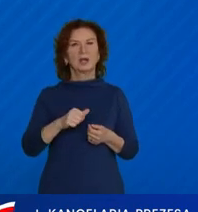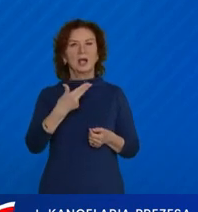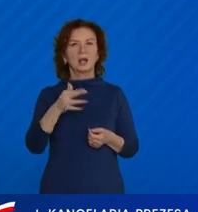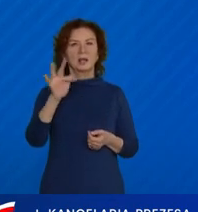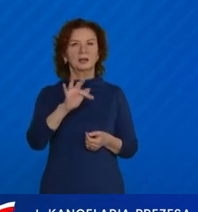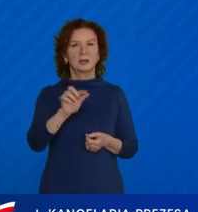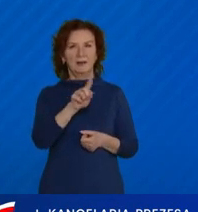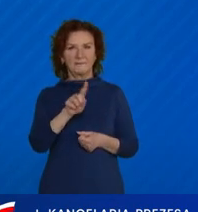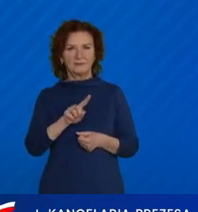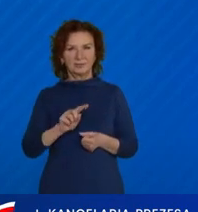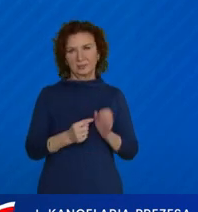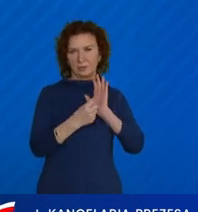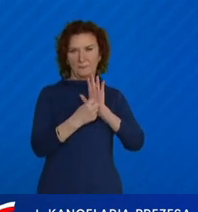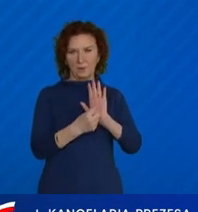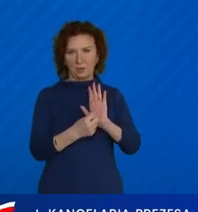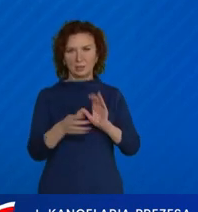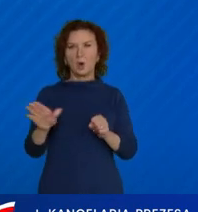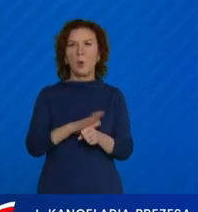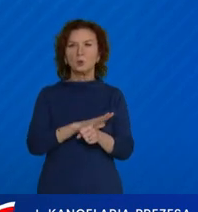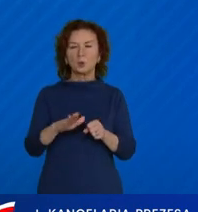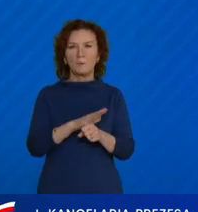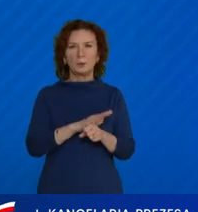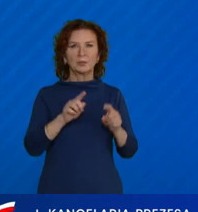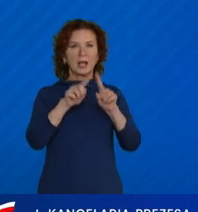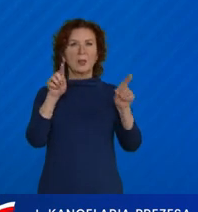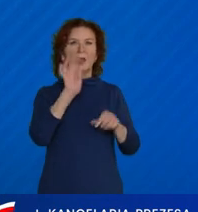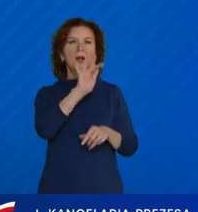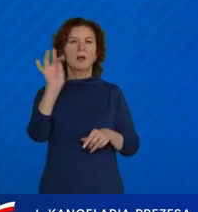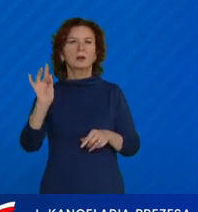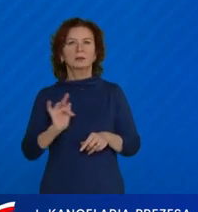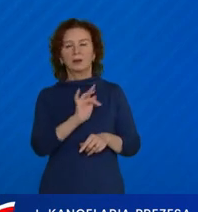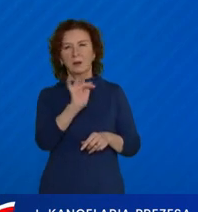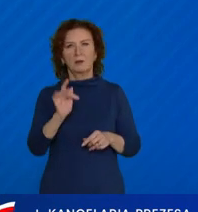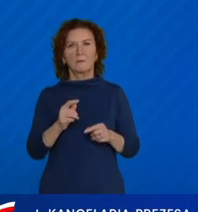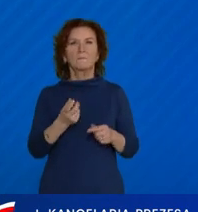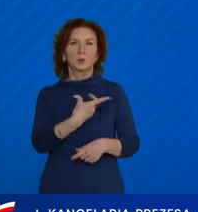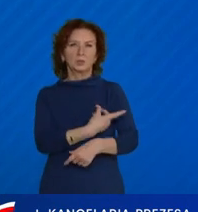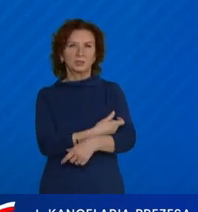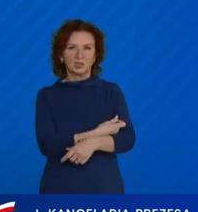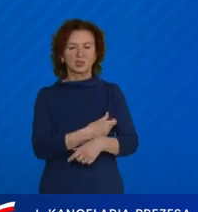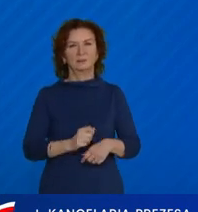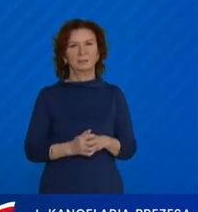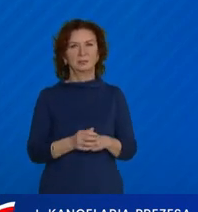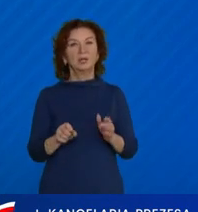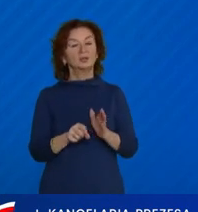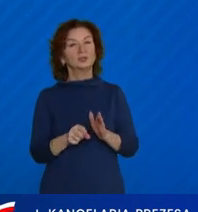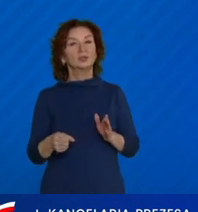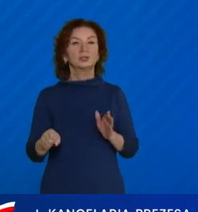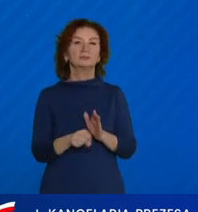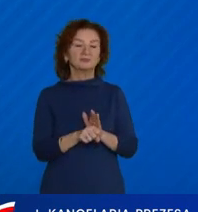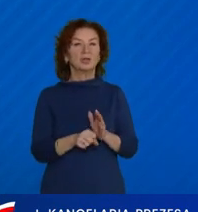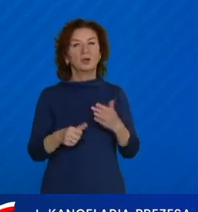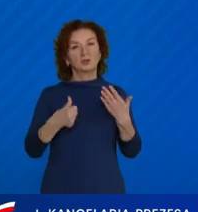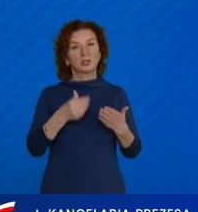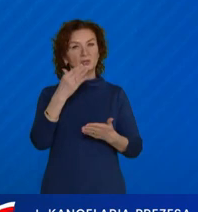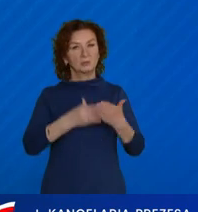Zdrowia pokaże uzupełnioną mapę punktów szczepień, czyli do tych 6,5 tysiąca istniejących dołączą